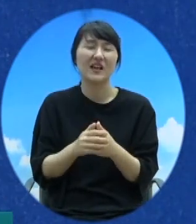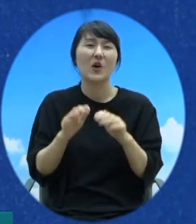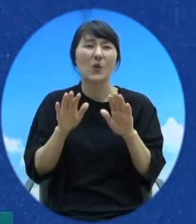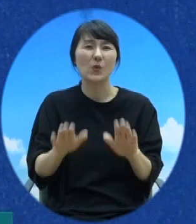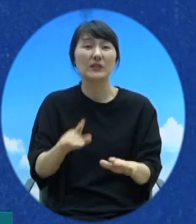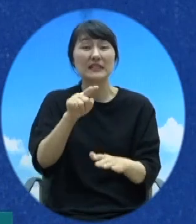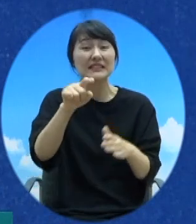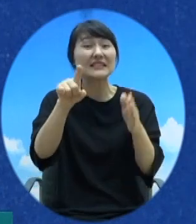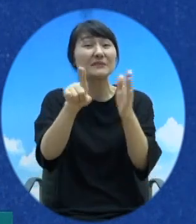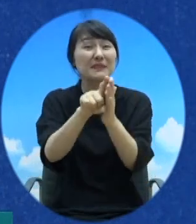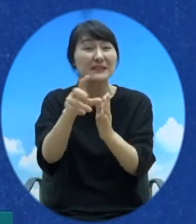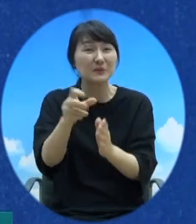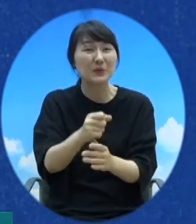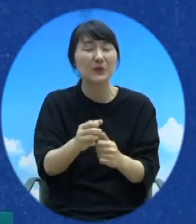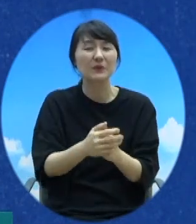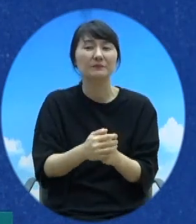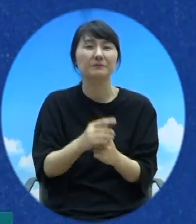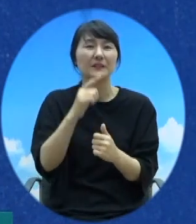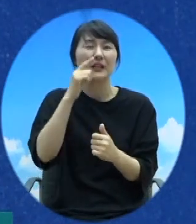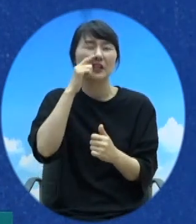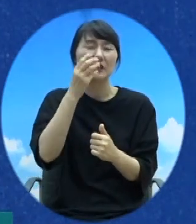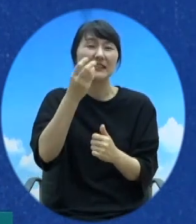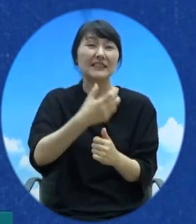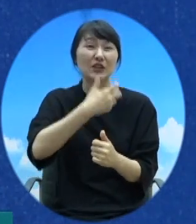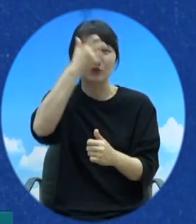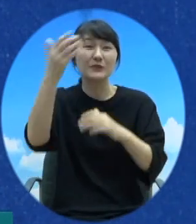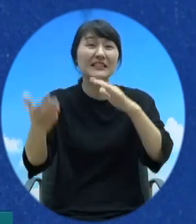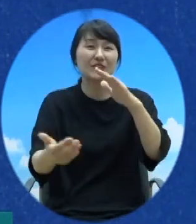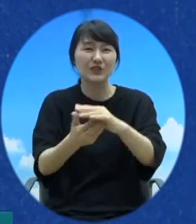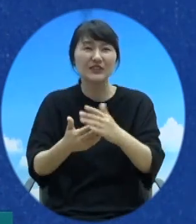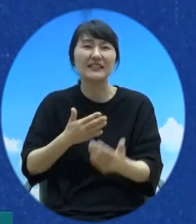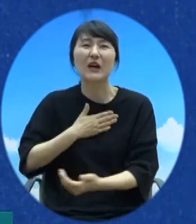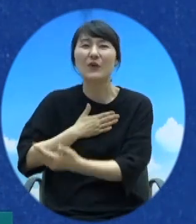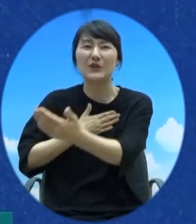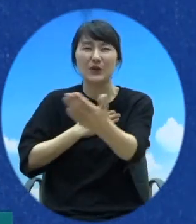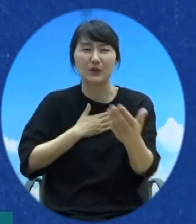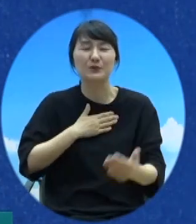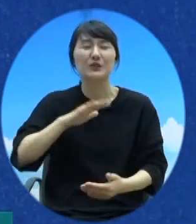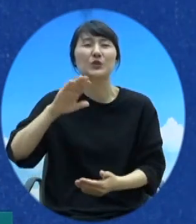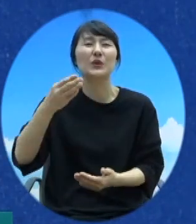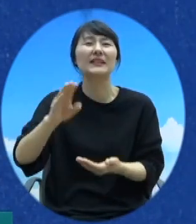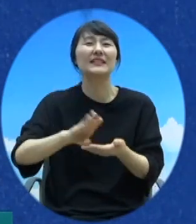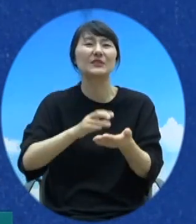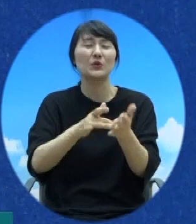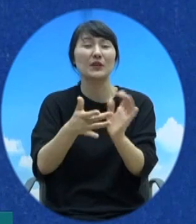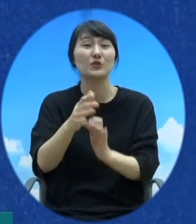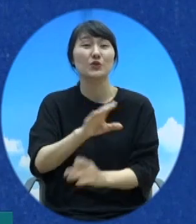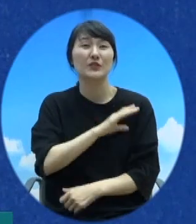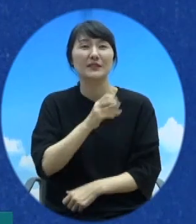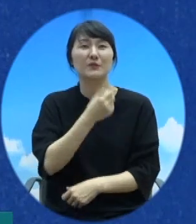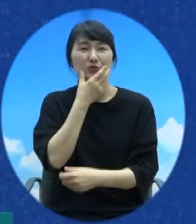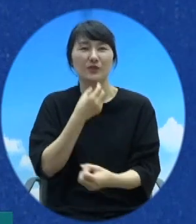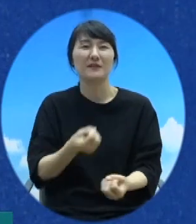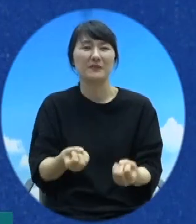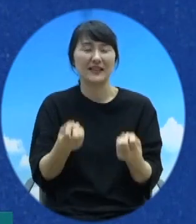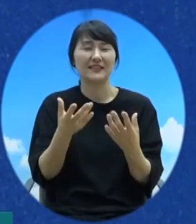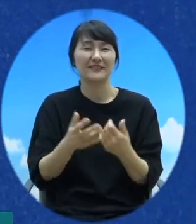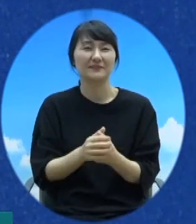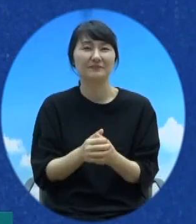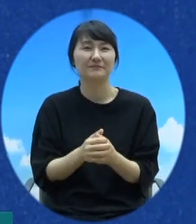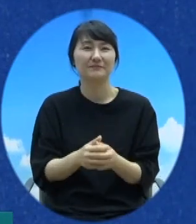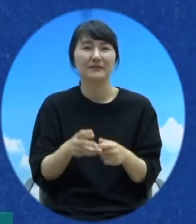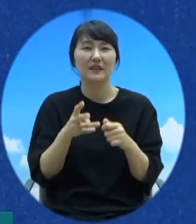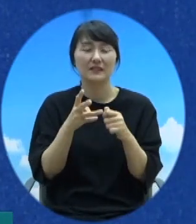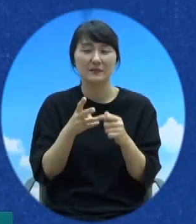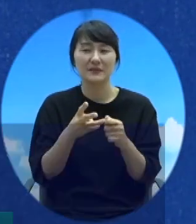이 믿음으로 겨자씨의 꿈을 이루어가는 저와 여러분 되기를 그리스도 예수 이름으로 축원합니다.